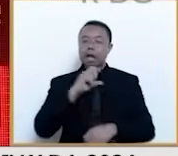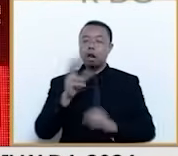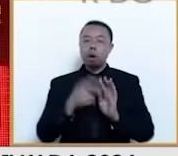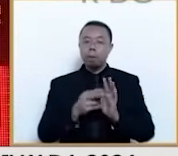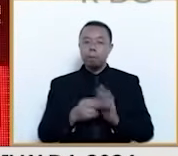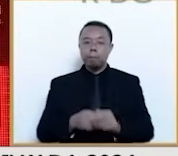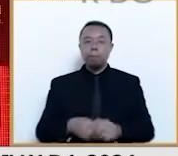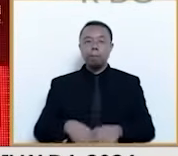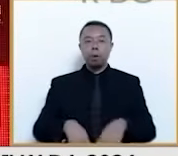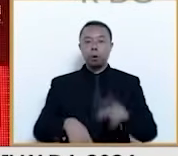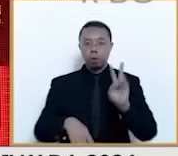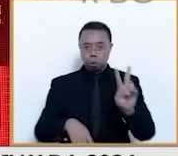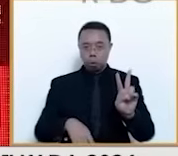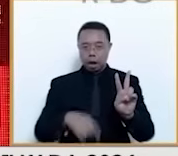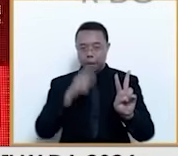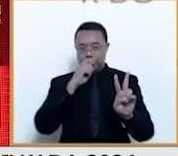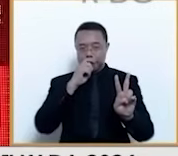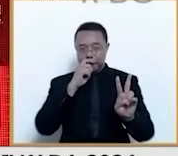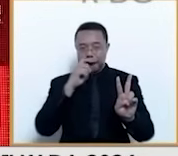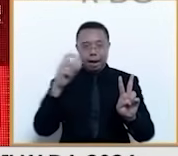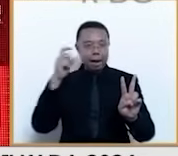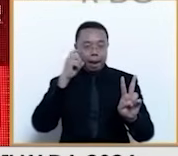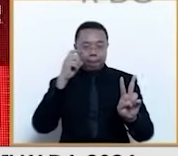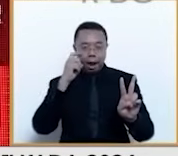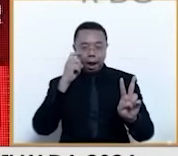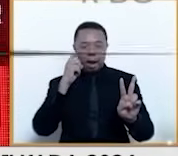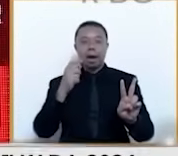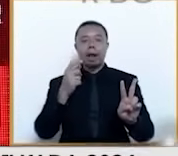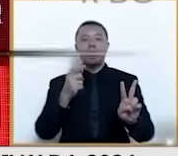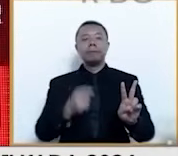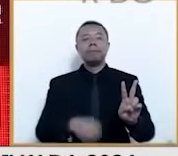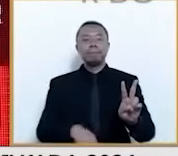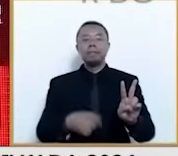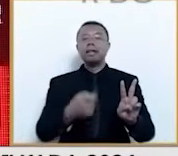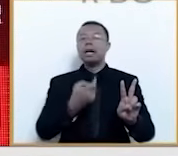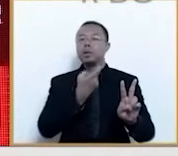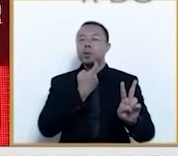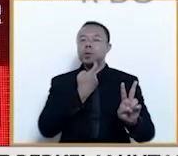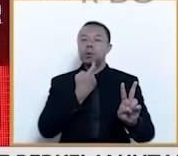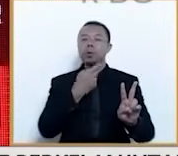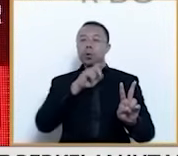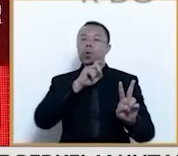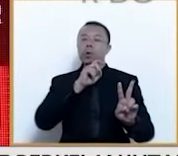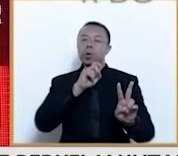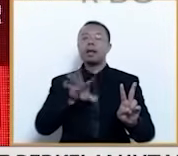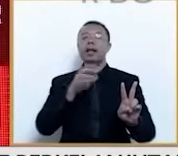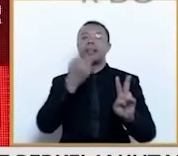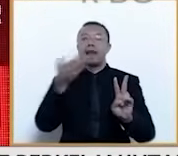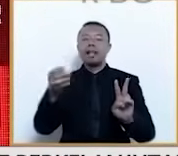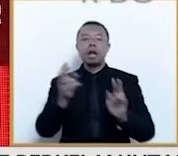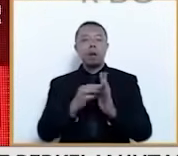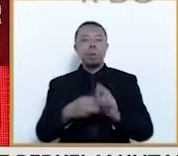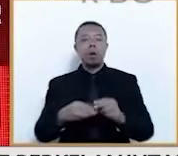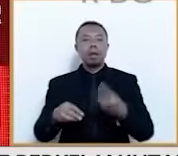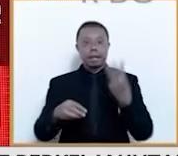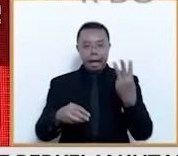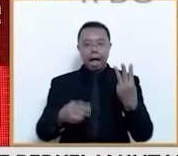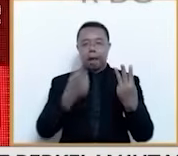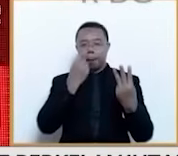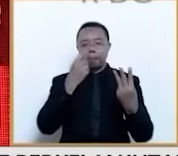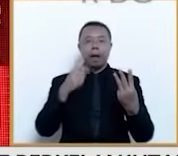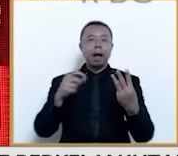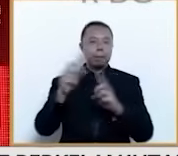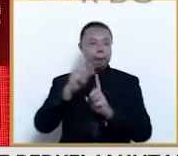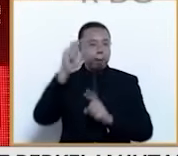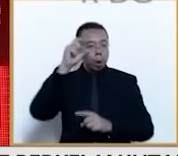pasangan calon nomor urut 2, Bapak Dharma Pongrekun dan Bapak Kunwardana untuk bertanya kepada pasangan calon nomor urut 3, Bapak Pramono Anung dan